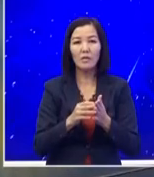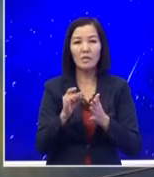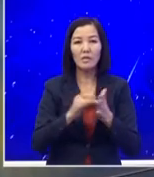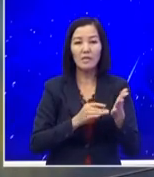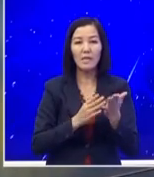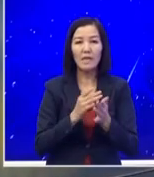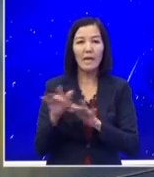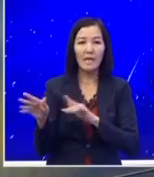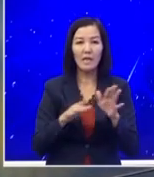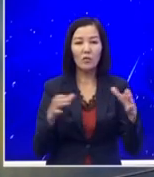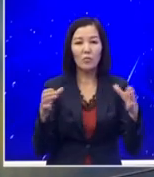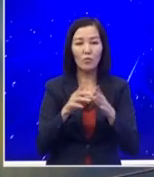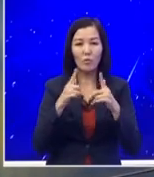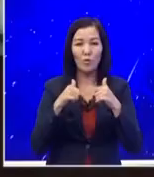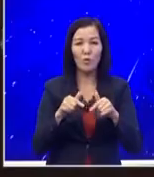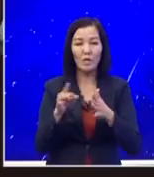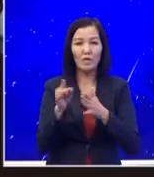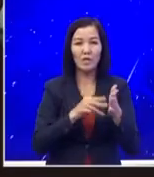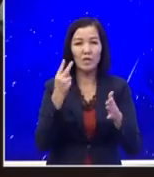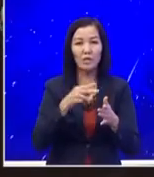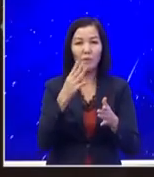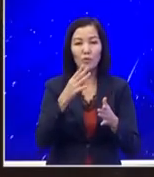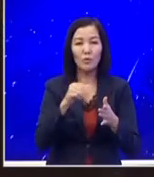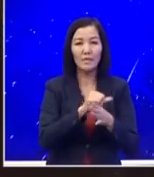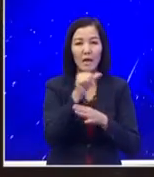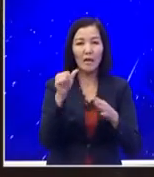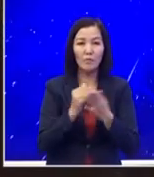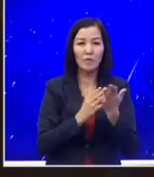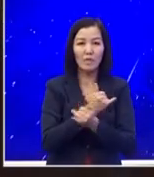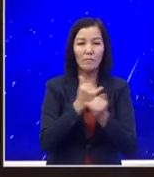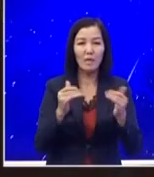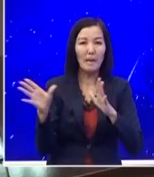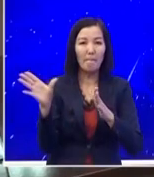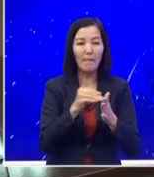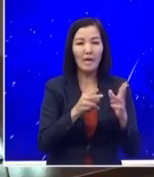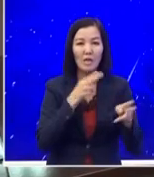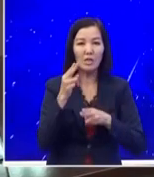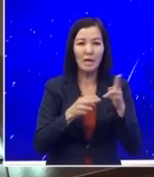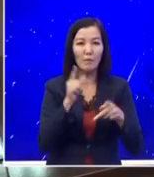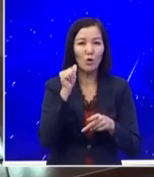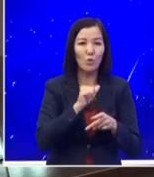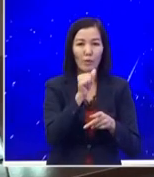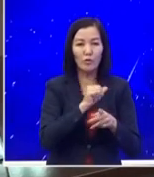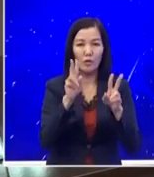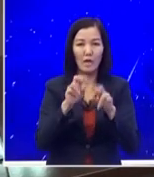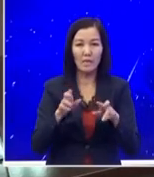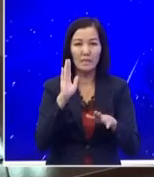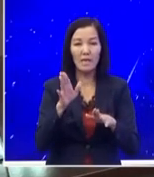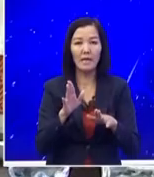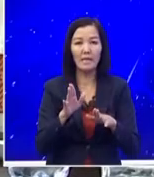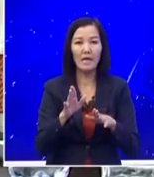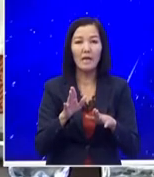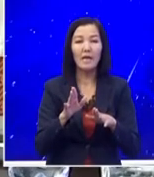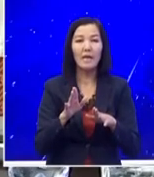2024 жедел әрекет ету тобы құрылды. Желі 24 сағат бойы қызмет етуде, барлық түскен шағымдар құпия түрде қарастырылатын болады.